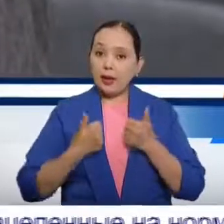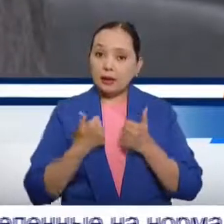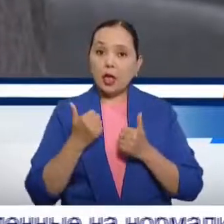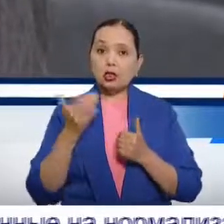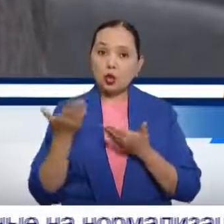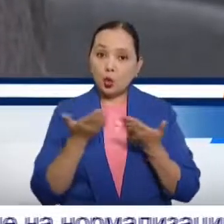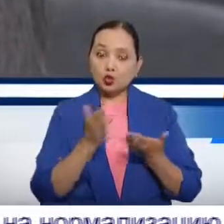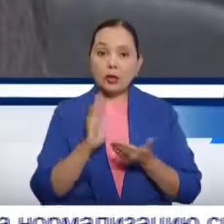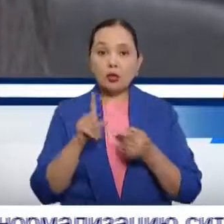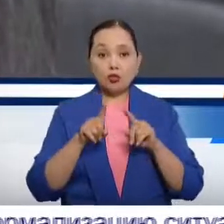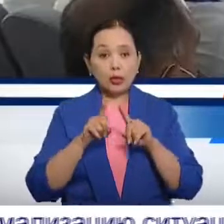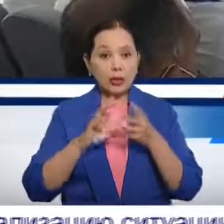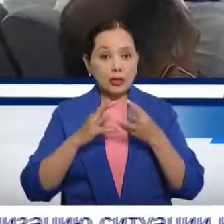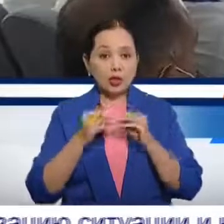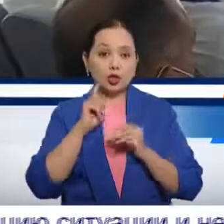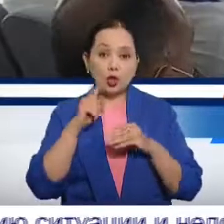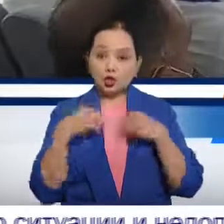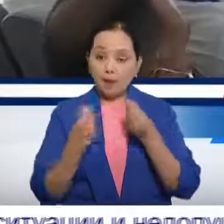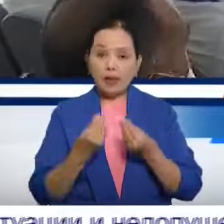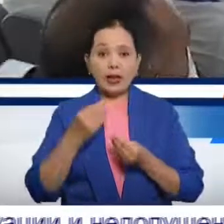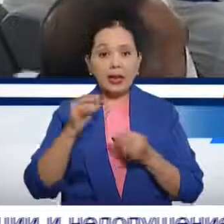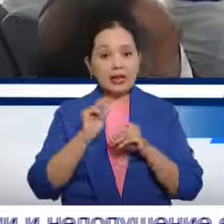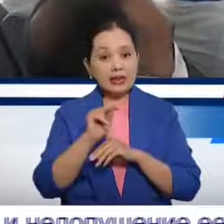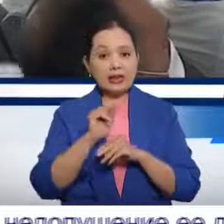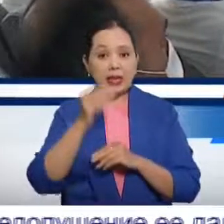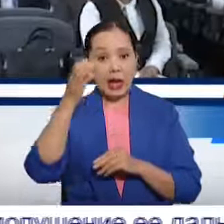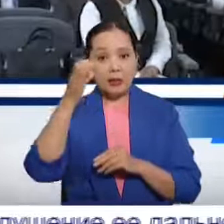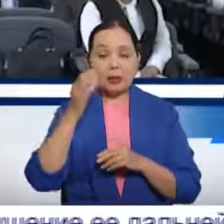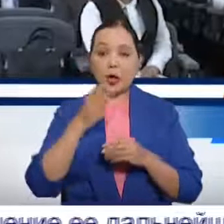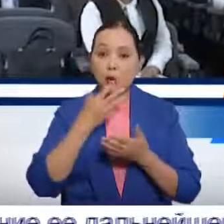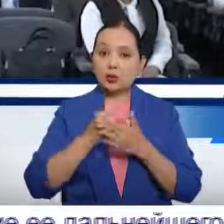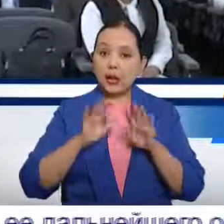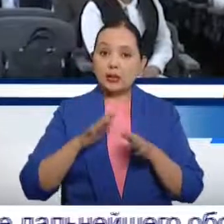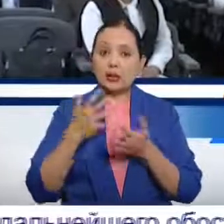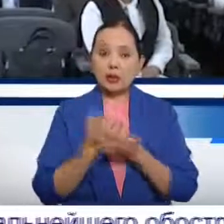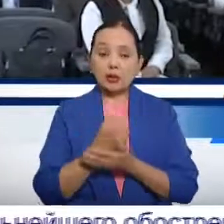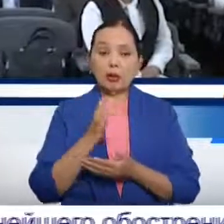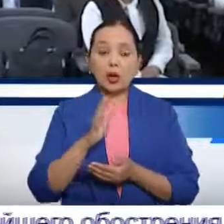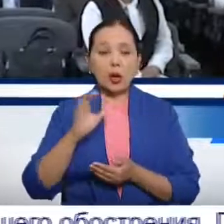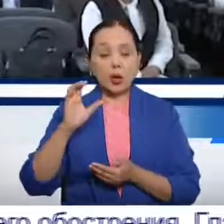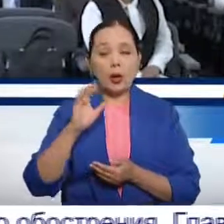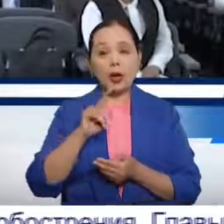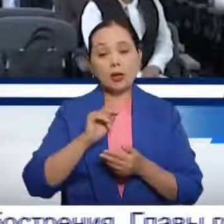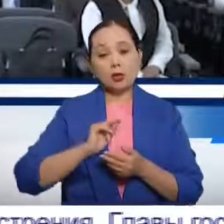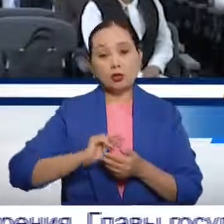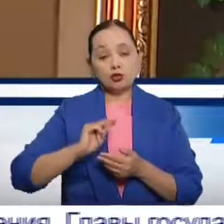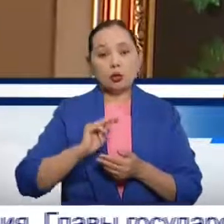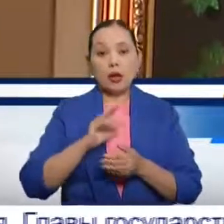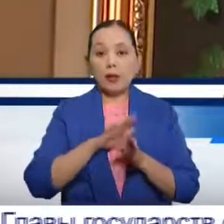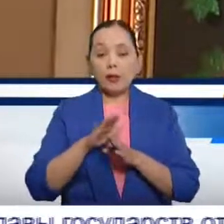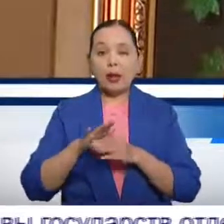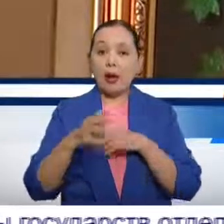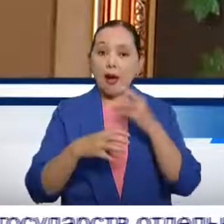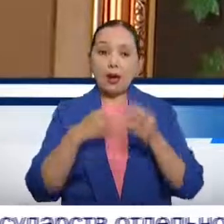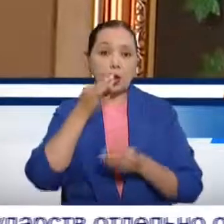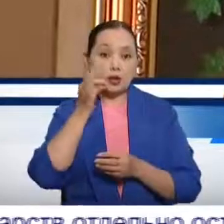undaydi va buning natijasi yoshlarga berilayotgan ta'limda o'z aksini topadi. O'zbekiston xalqaro PISA tadqiqotida ishtirok etadi. Bu xalqaro